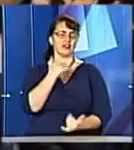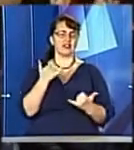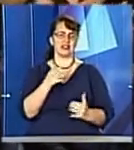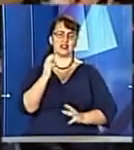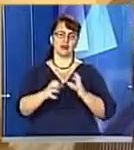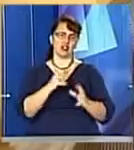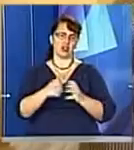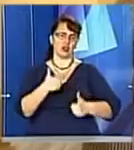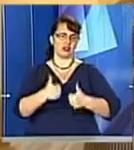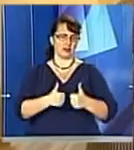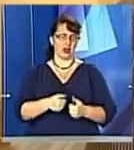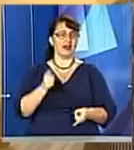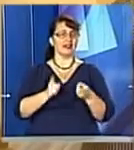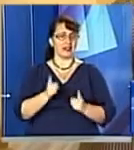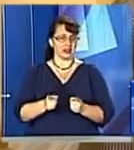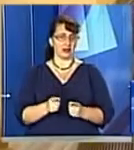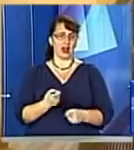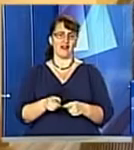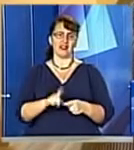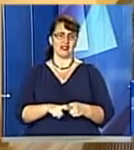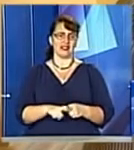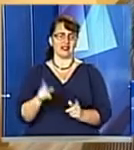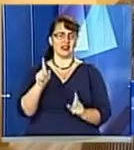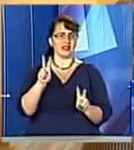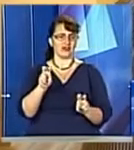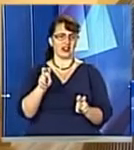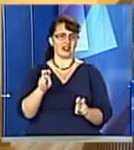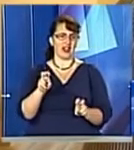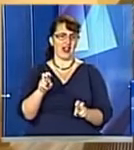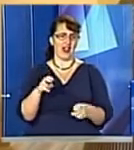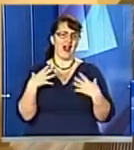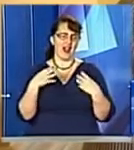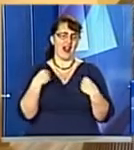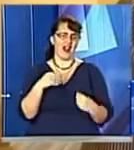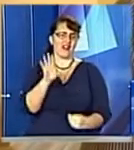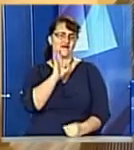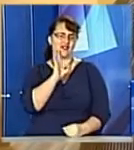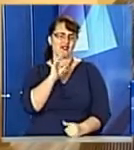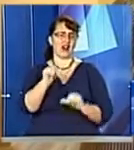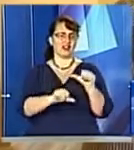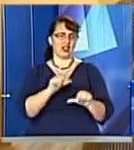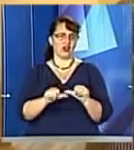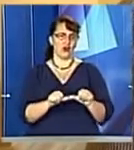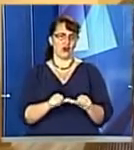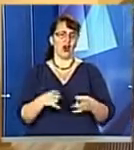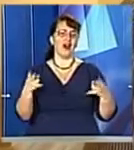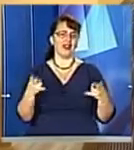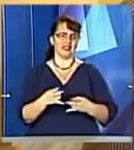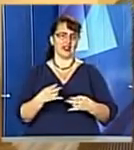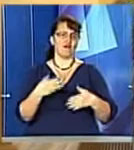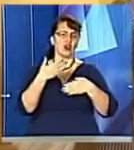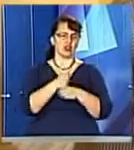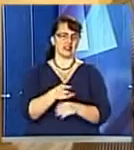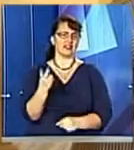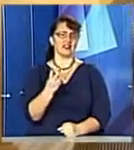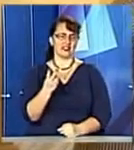міжнародних змаганнях. Насправді це звання львів'янин року. Можна, не можна, а навіть треба розділити на